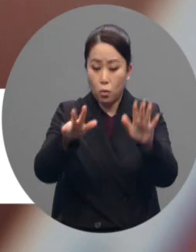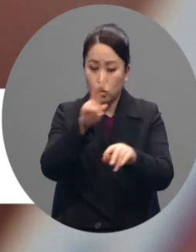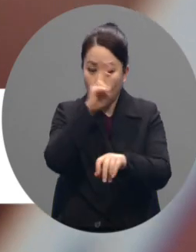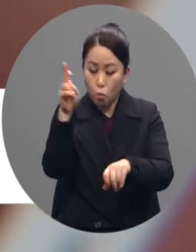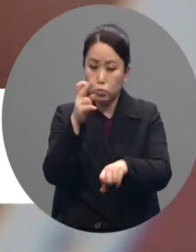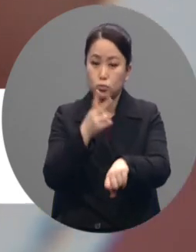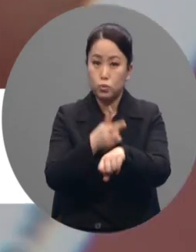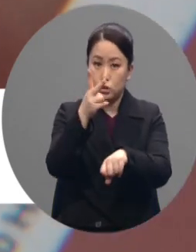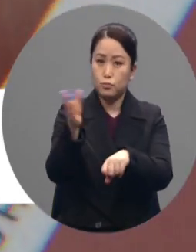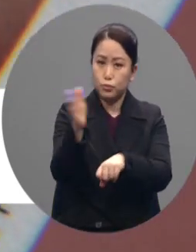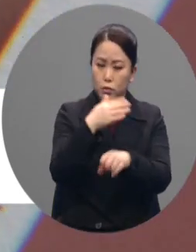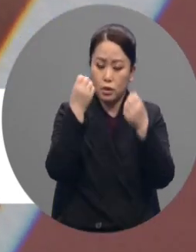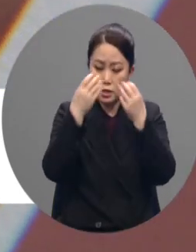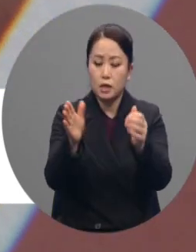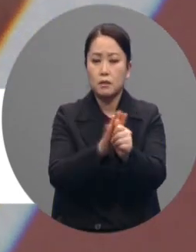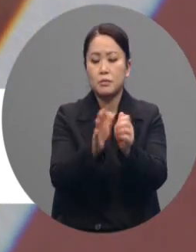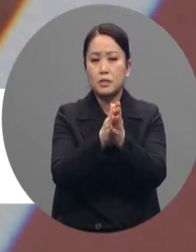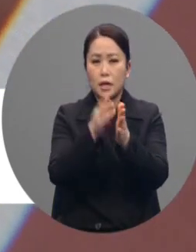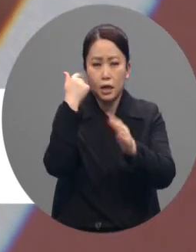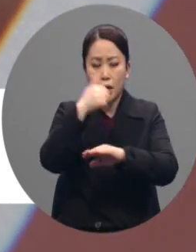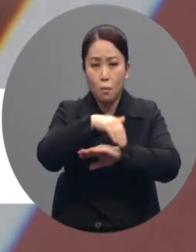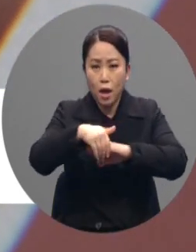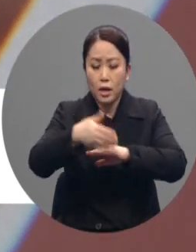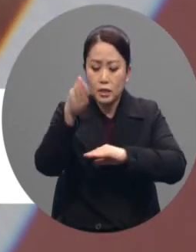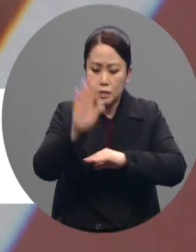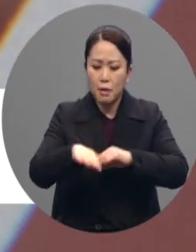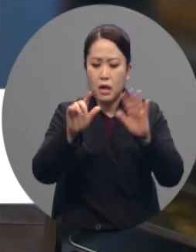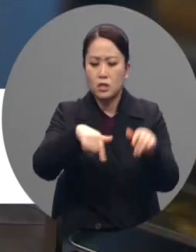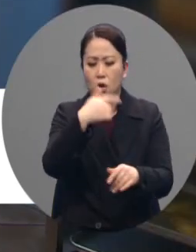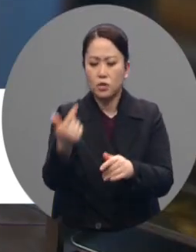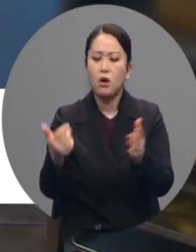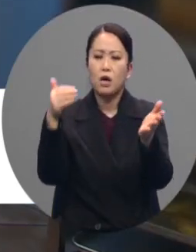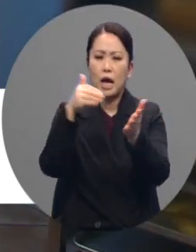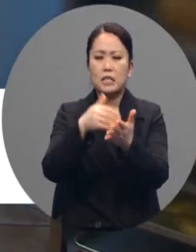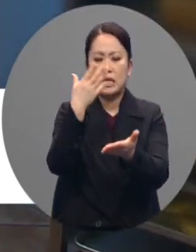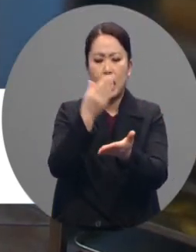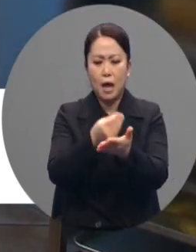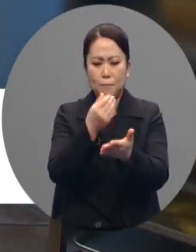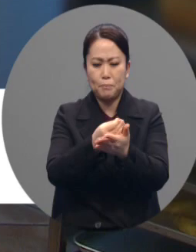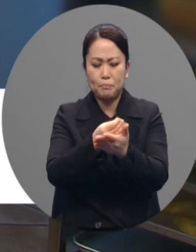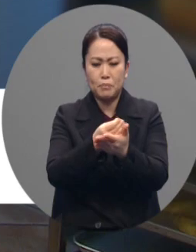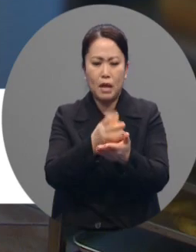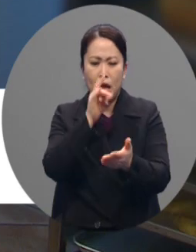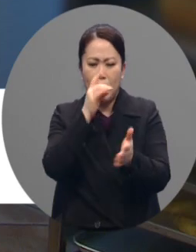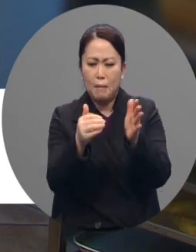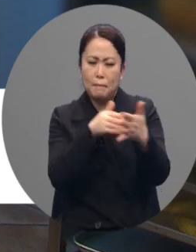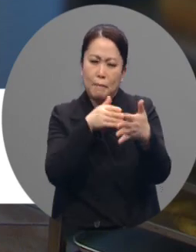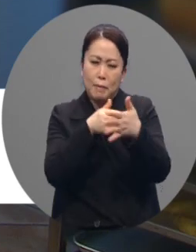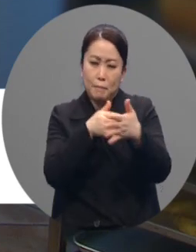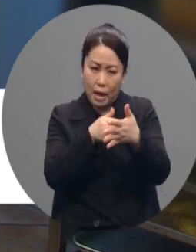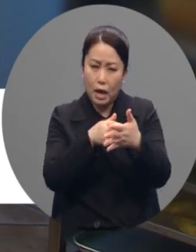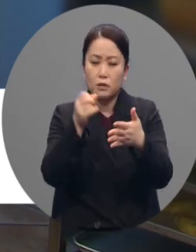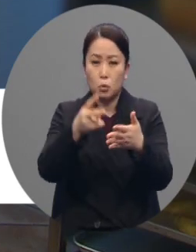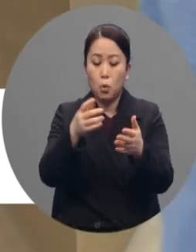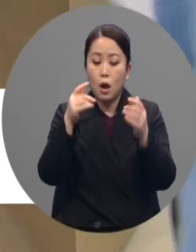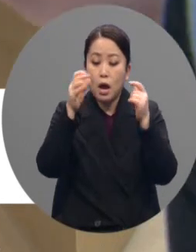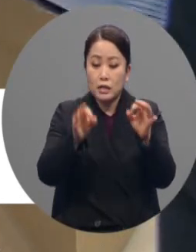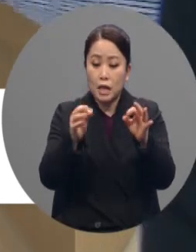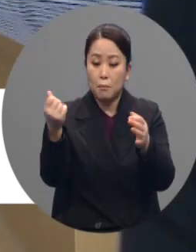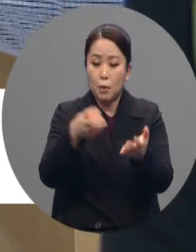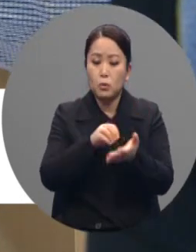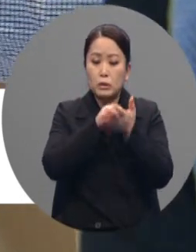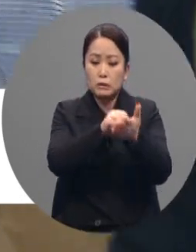서비스를 시작할 예정이었지만 저녁까지 의 동백정 앱 접속이 지연되거나 계좌 등록 의 차질이 발생하는 등